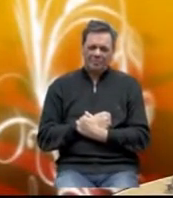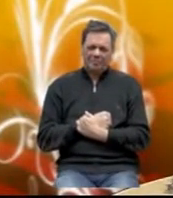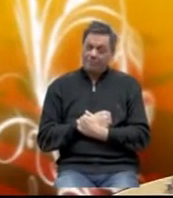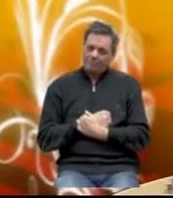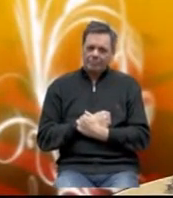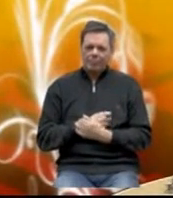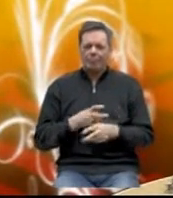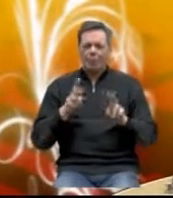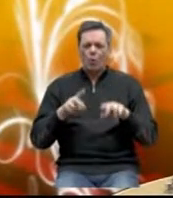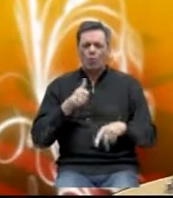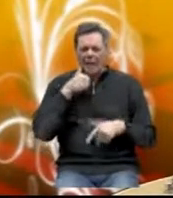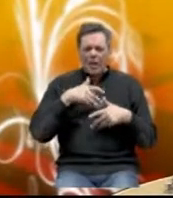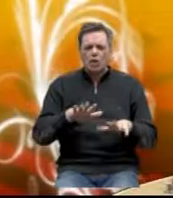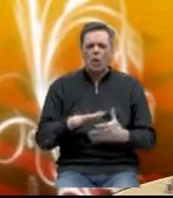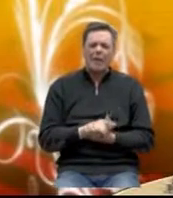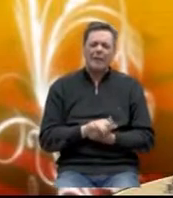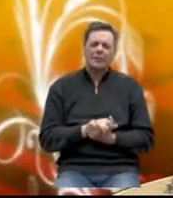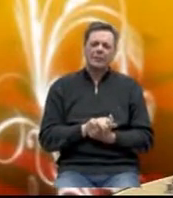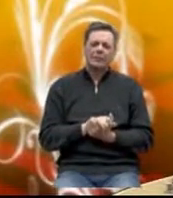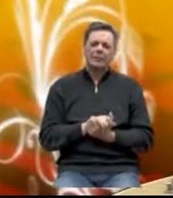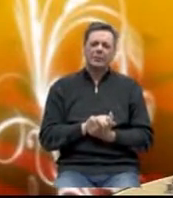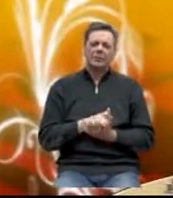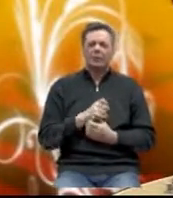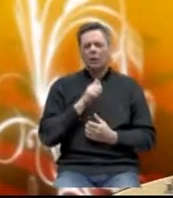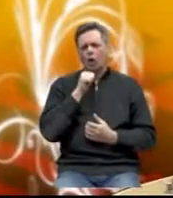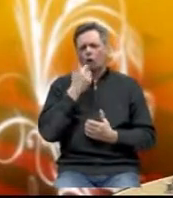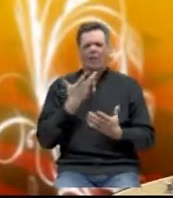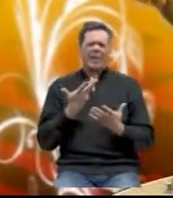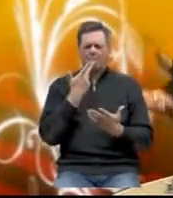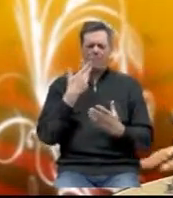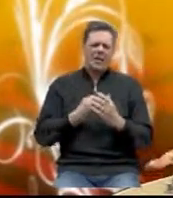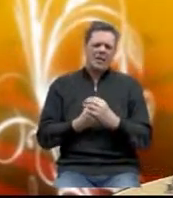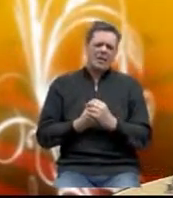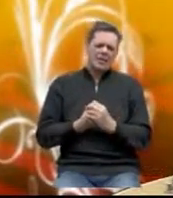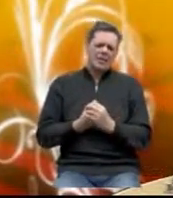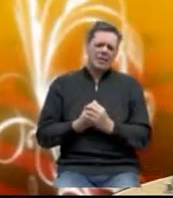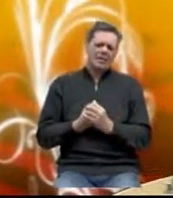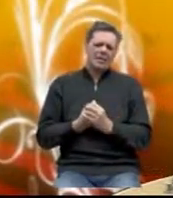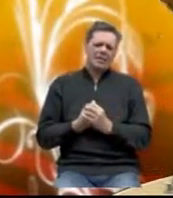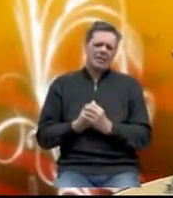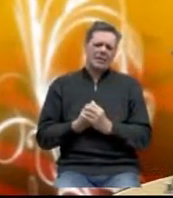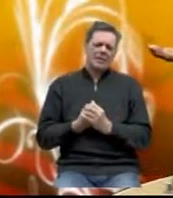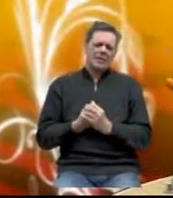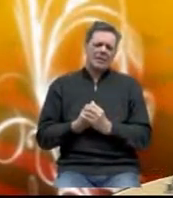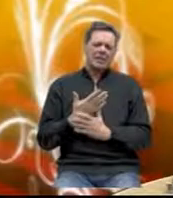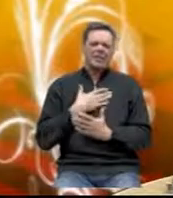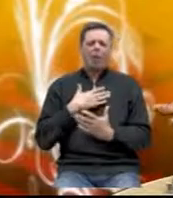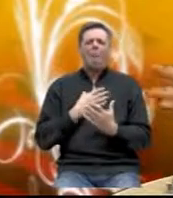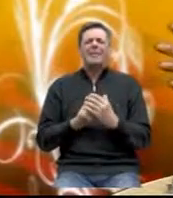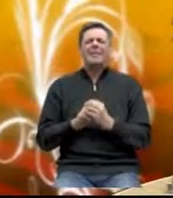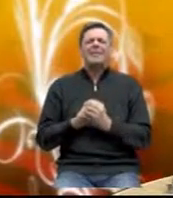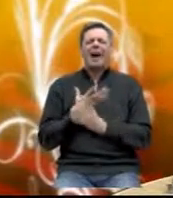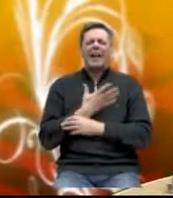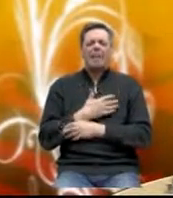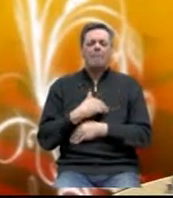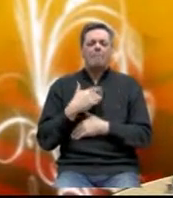Zapravo, čovjek je u stvari stvaranjem svojim, koga je stvorio, stvorio Bog, priroda, kogod da ga je stvorio,